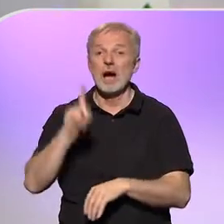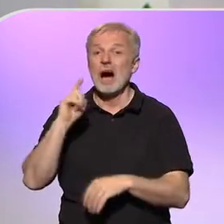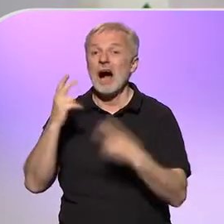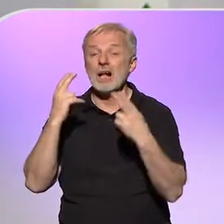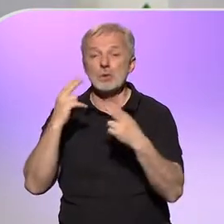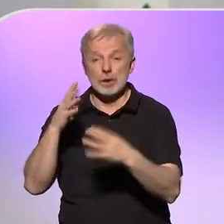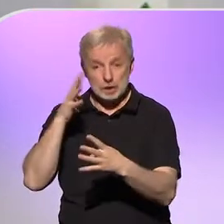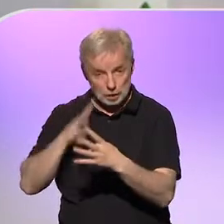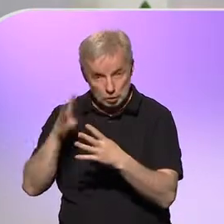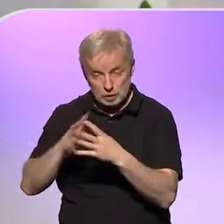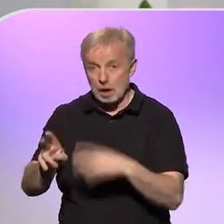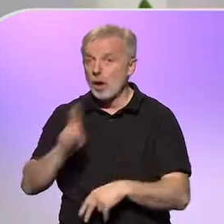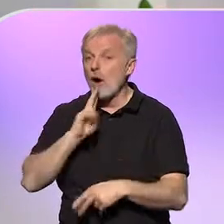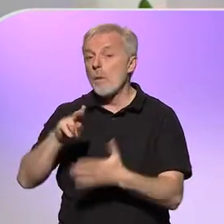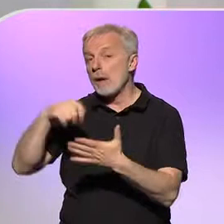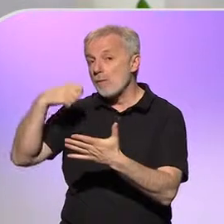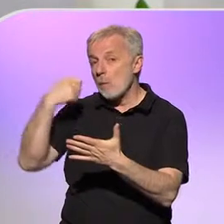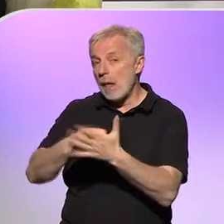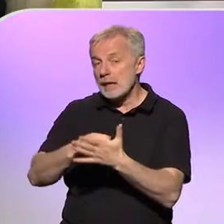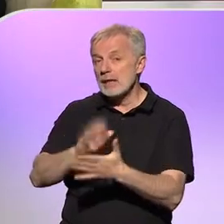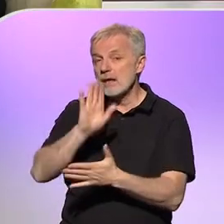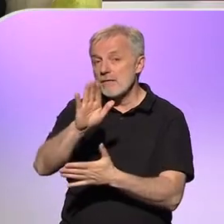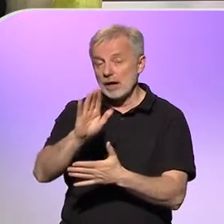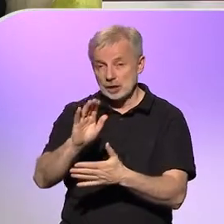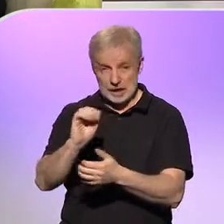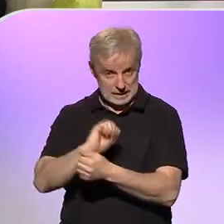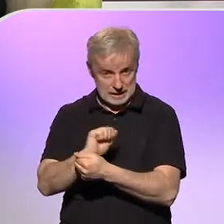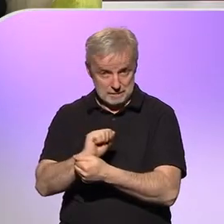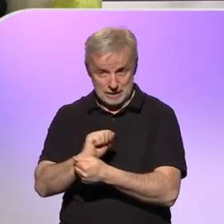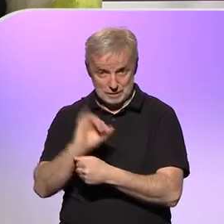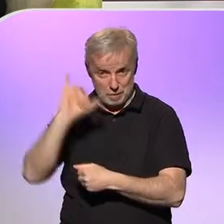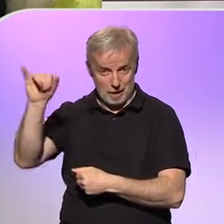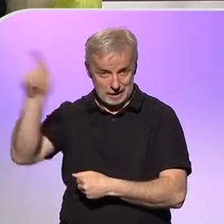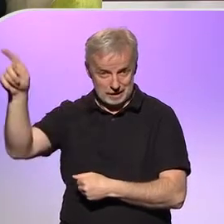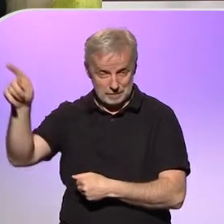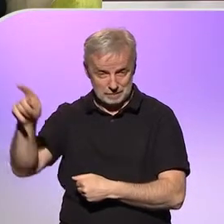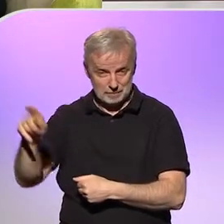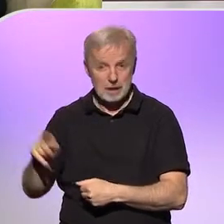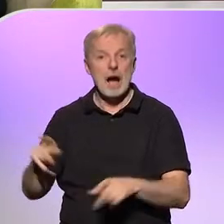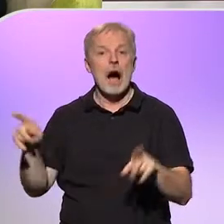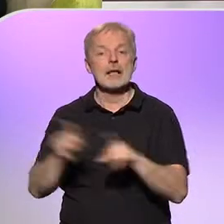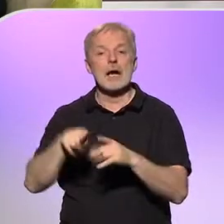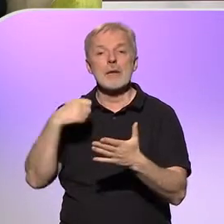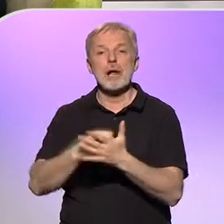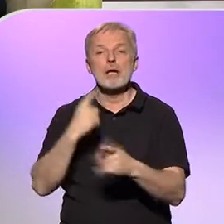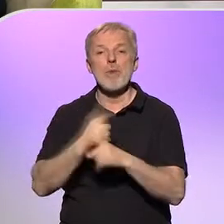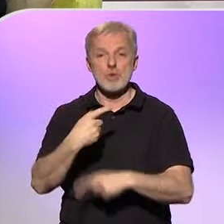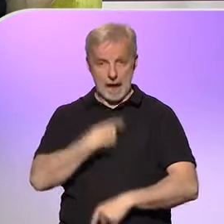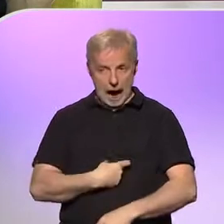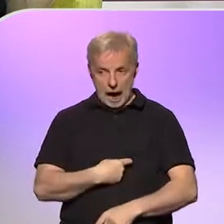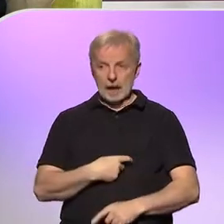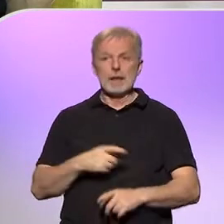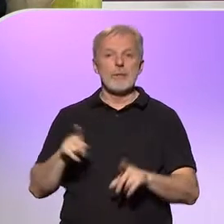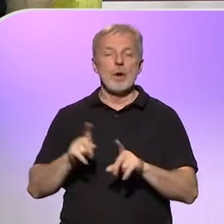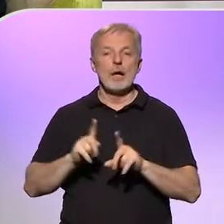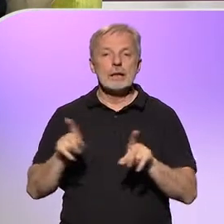jestli opravdu se to vztahuje na tu vaši zemi, na ty vaše aktivity, které tam budete dělat. Jestli to pokrývá všechny členy rodiny nebo jenom vás. Jestli tam je